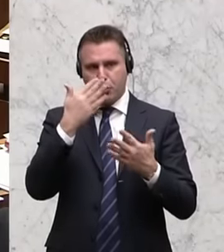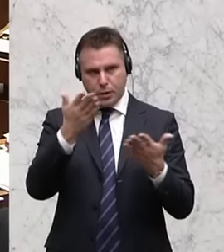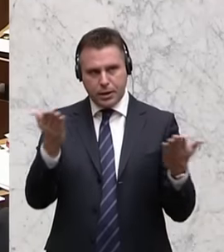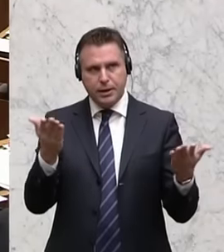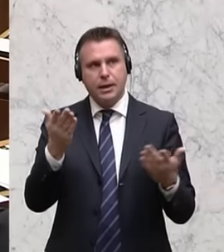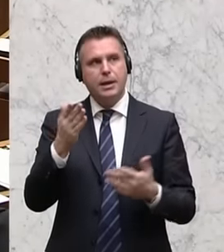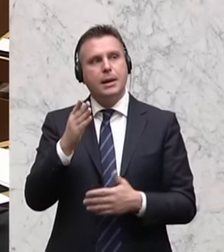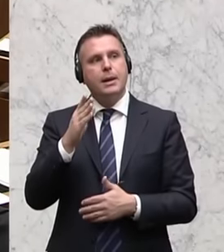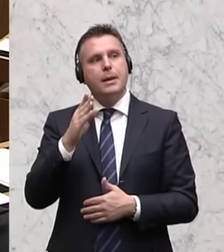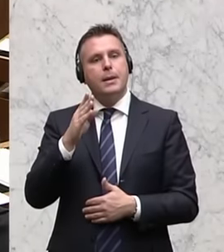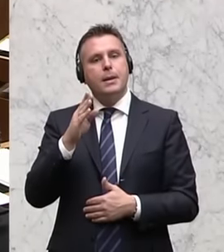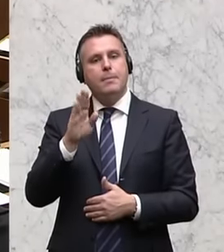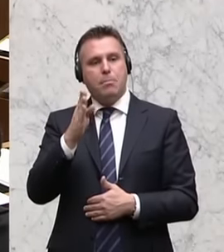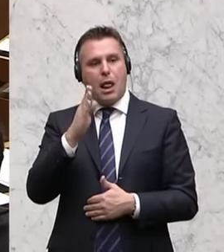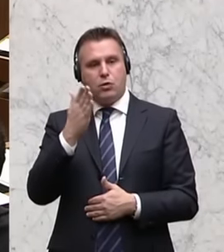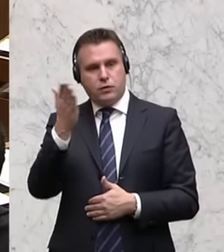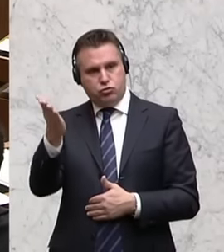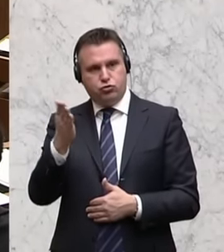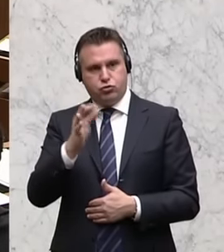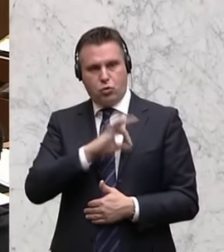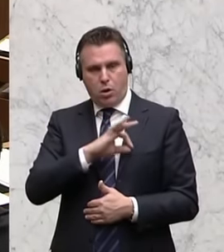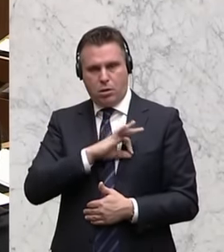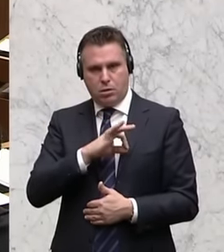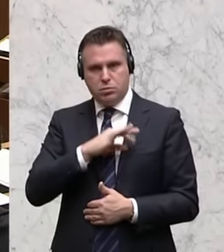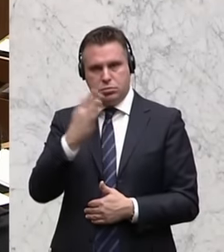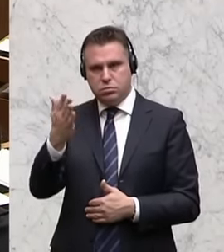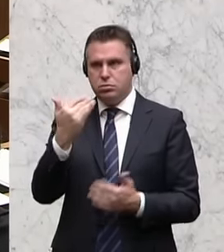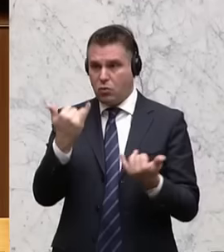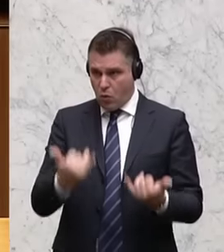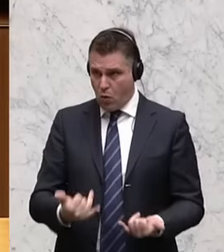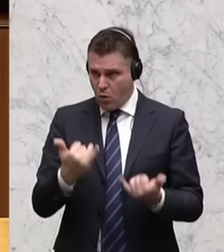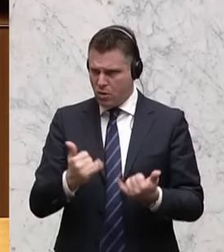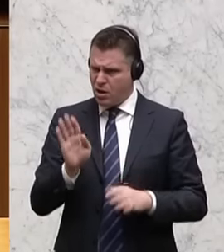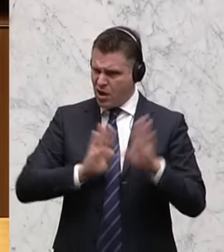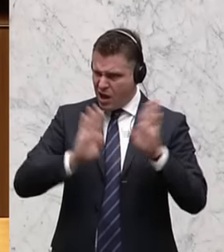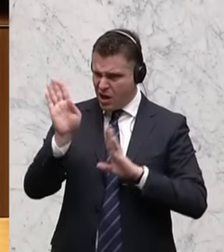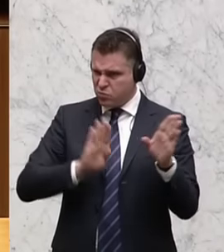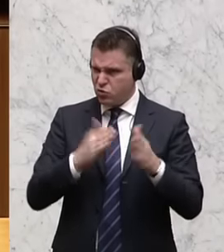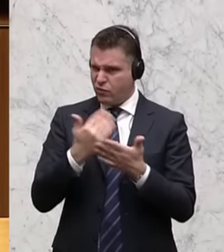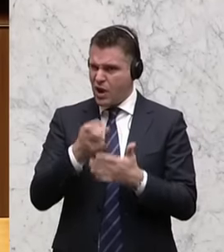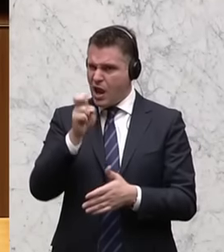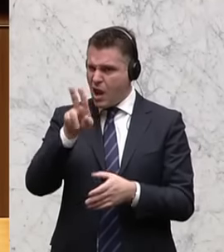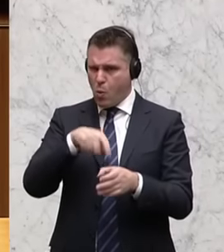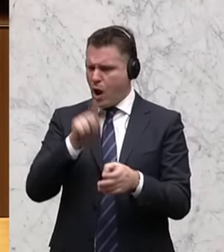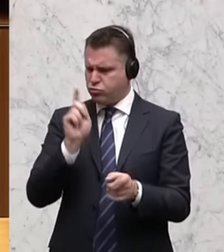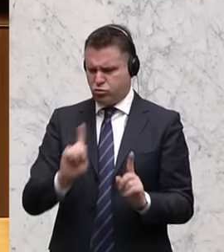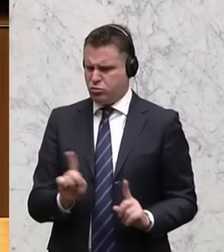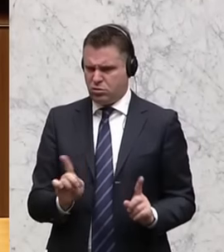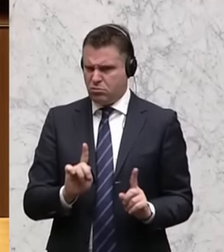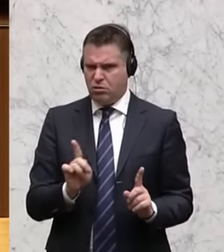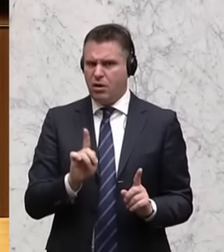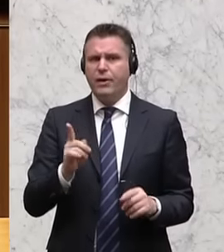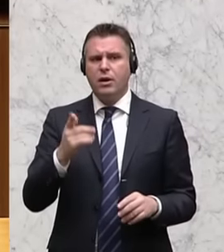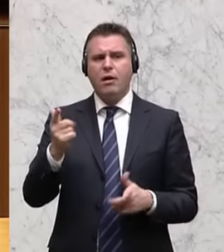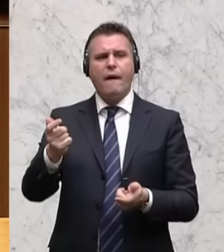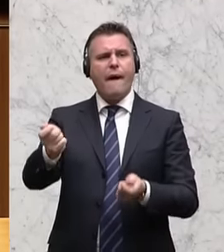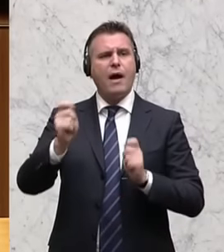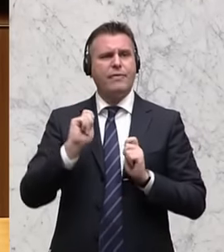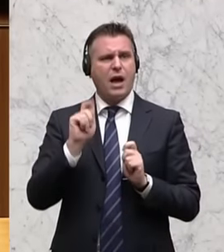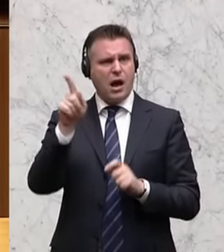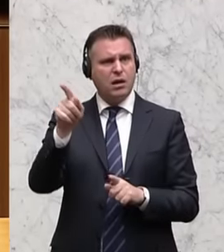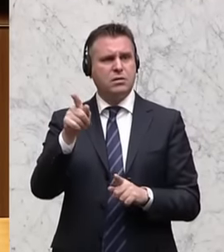Sehr geehrte Damen und Akovic, ja, es steht heute in keiner Weise zur Abstimmung, ob wir aus der EU austreten oder nicht. Es liegt ein Antrag vor und